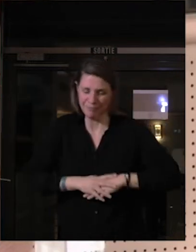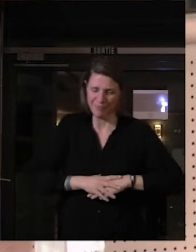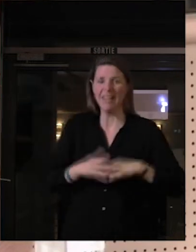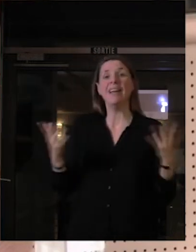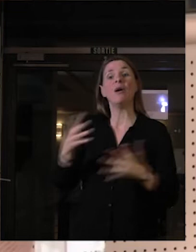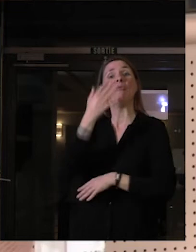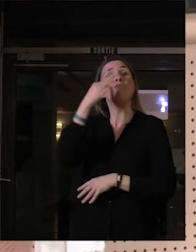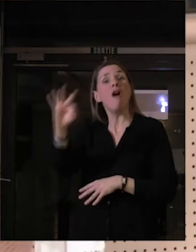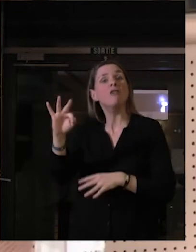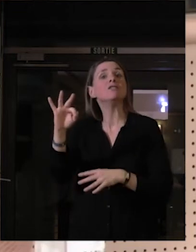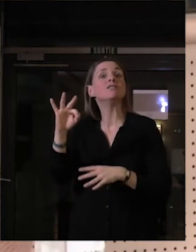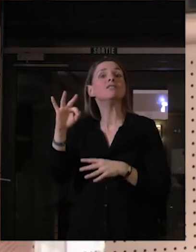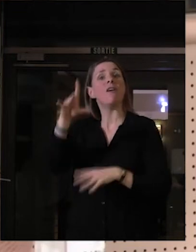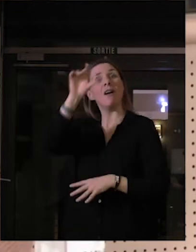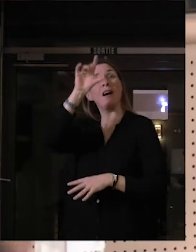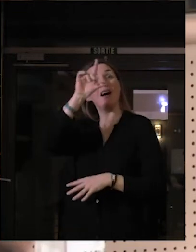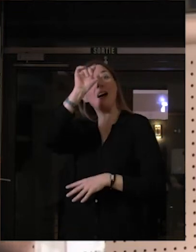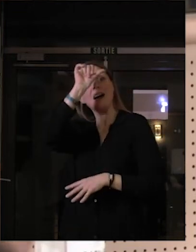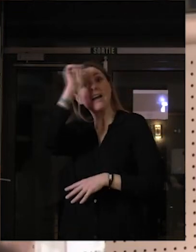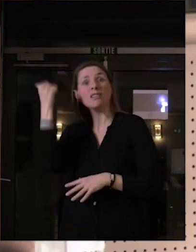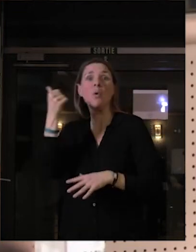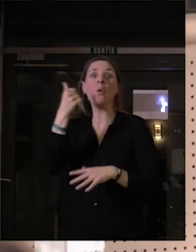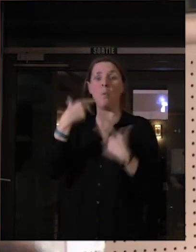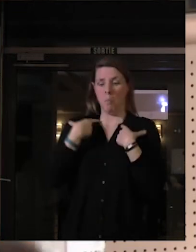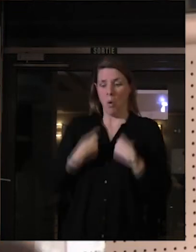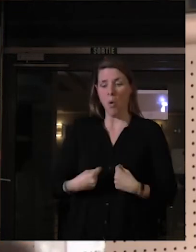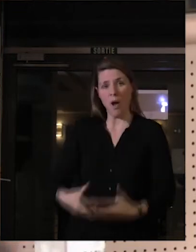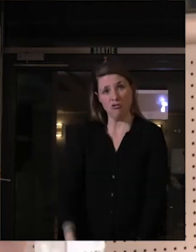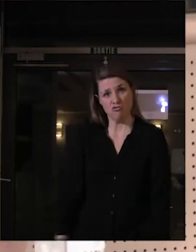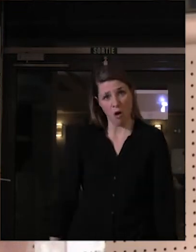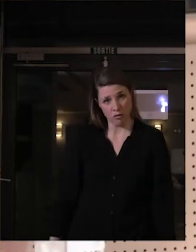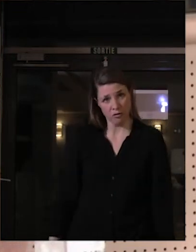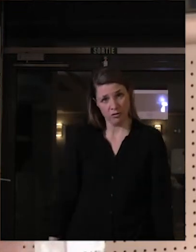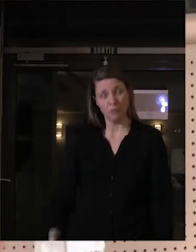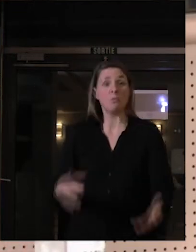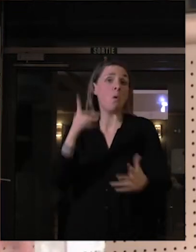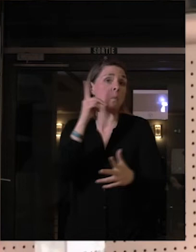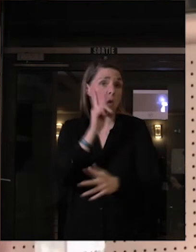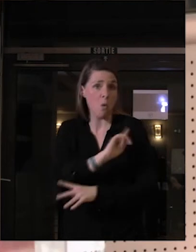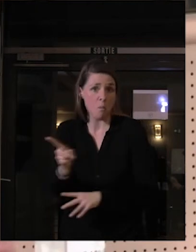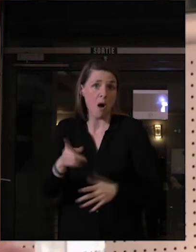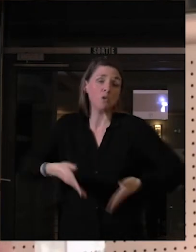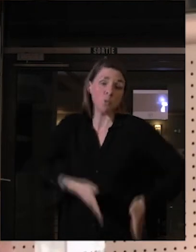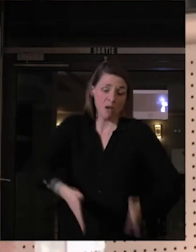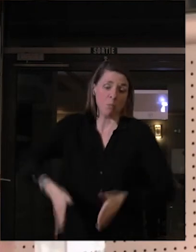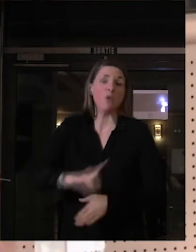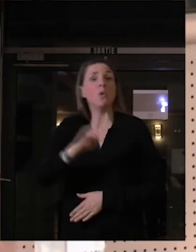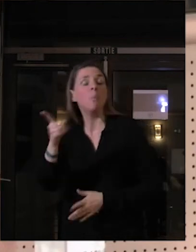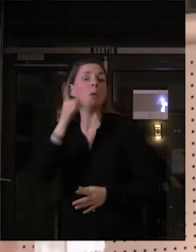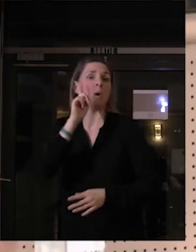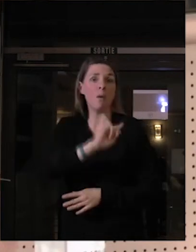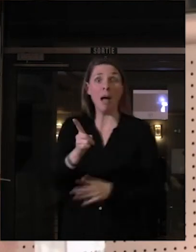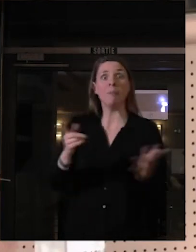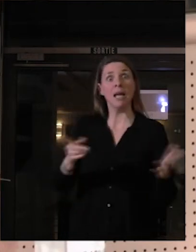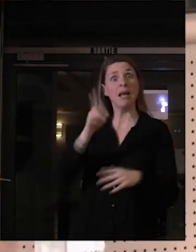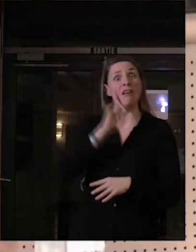France a décidé de mettre donc les garçons en polo et short. À la limite, pourquoi pas, on n'est pas en survêtement, mais pourquoi pas. Par contre, les filles